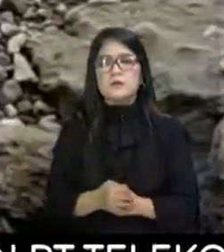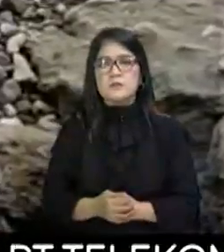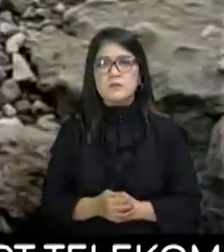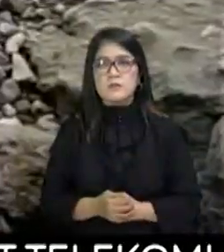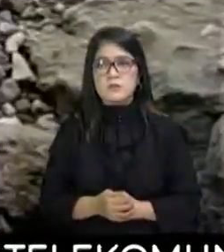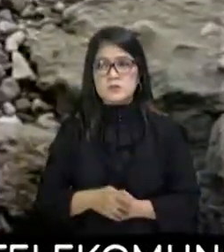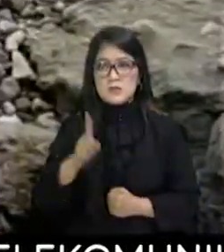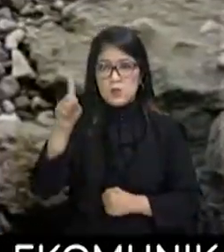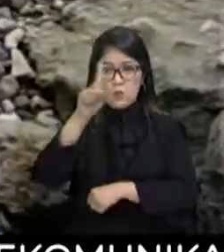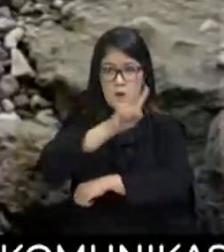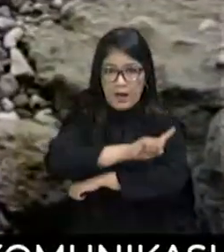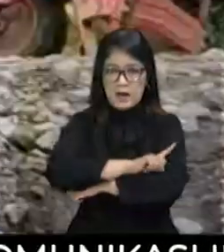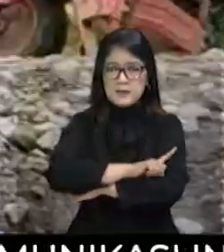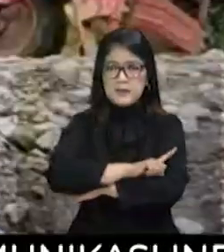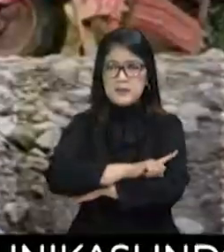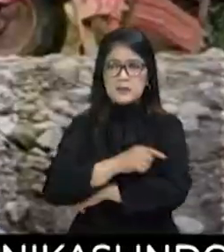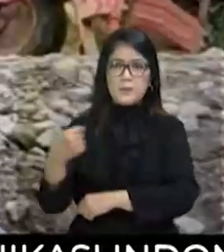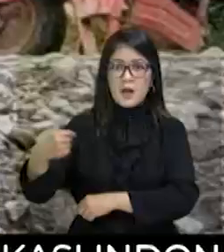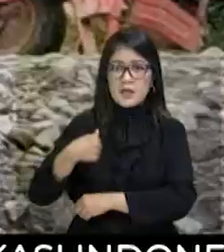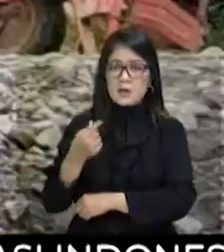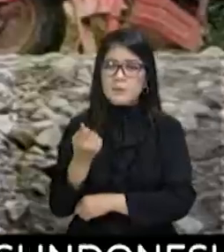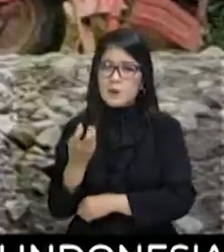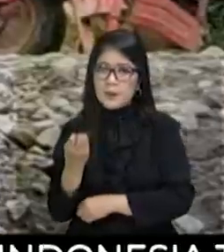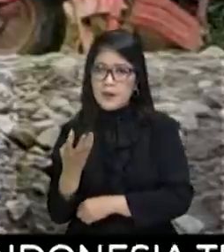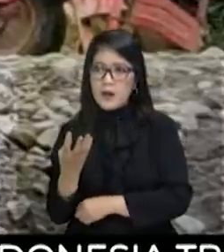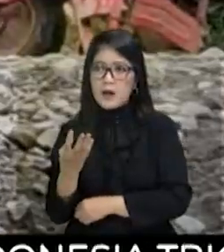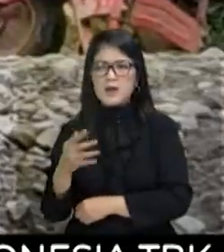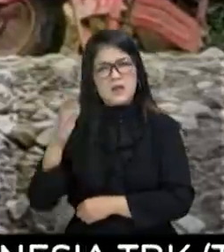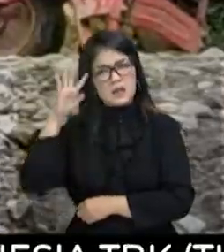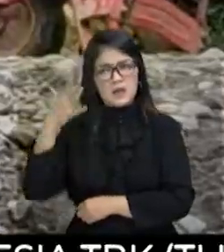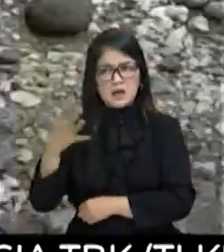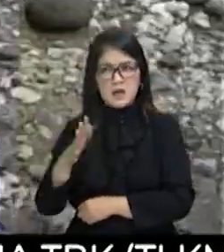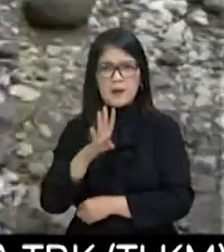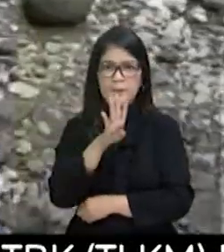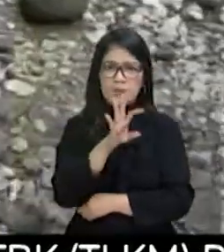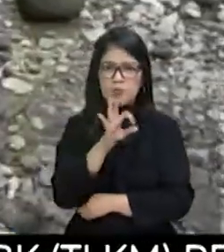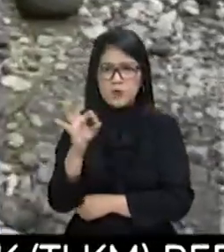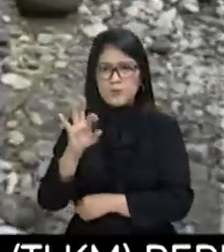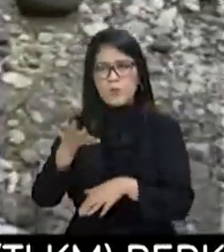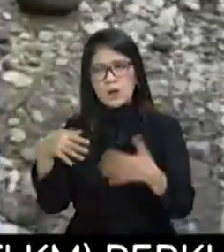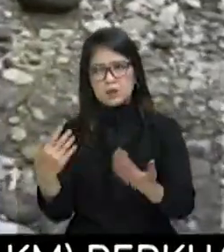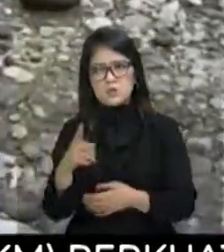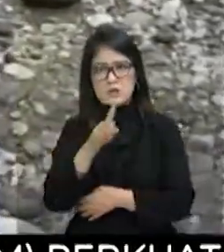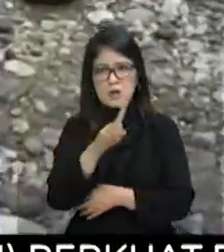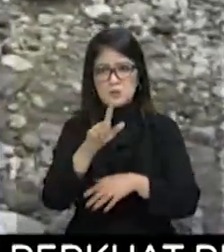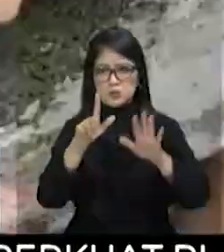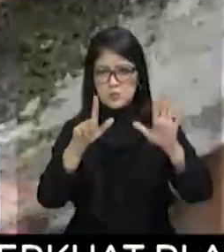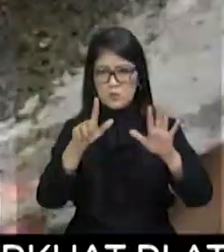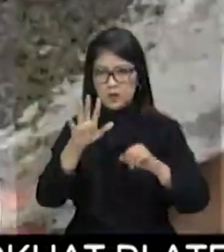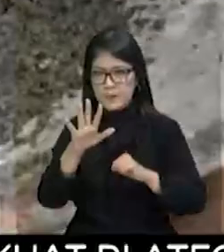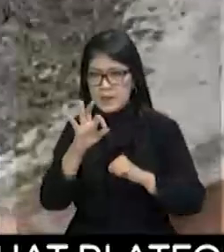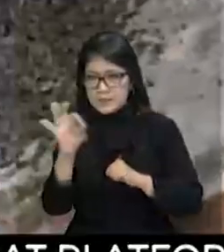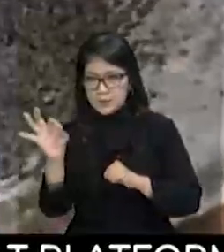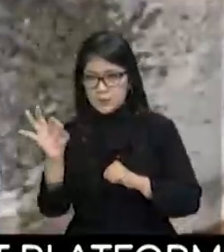Sehari menambang, Yayu bersama para ibu ini mendapatkan hasil yang tidak menentu antara Rp40.000 hingga Rp175.000.